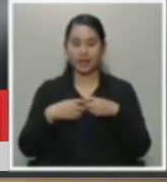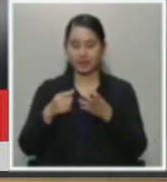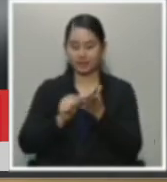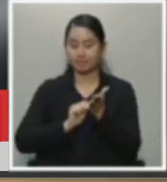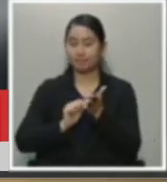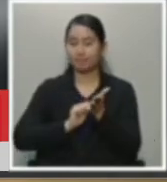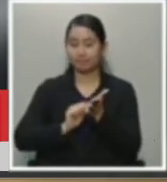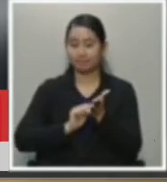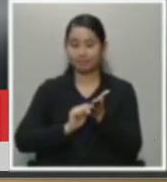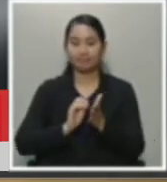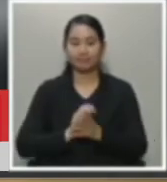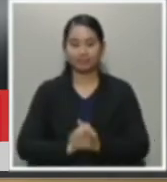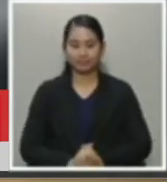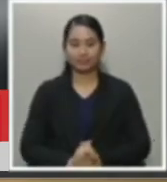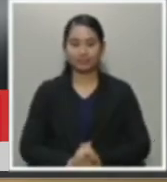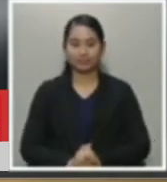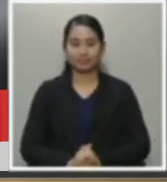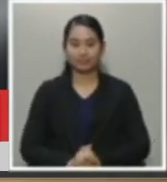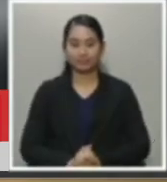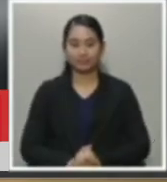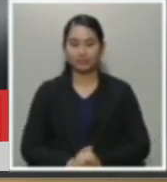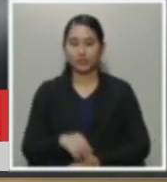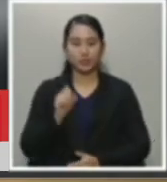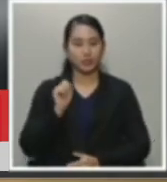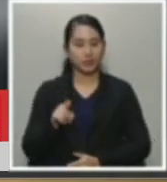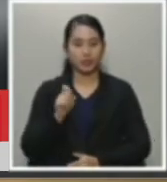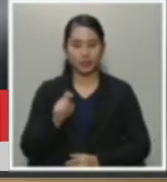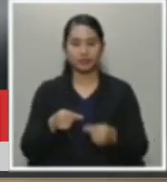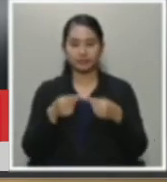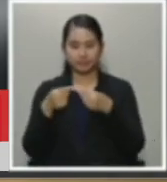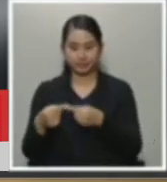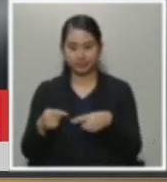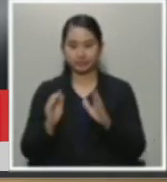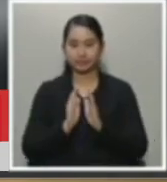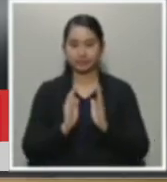พี่น้องประชาชนโดยเร่งด่วนต่อไปขอกราบขอบคุณครับ ครับ